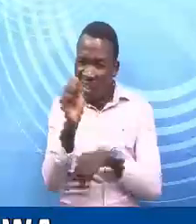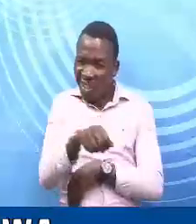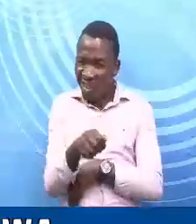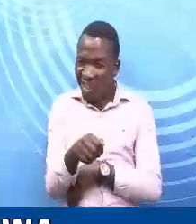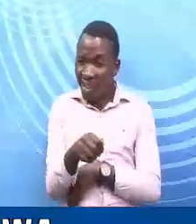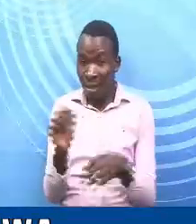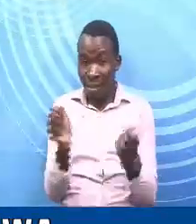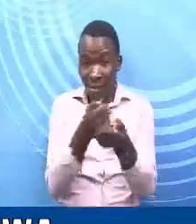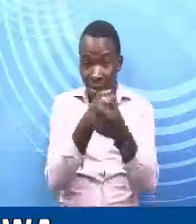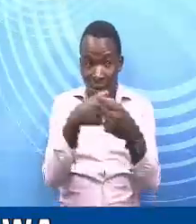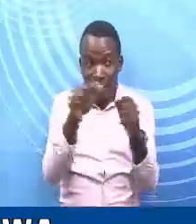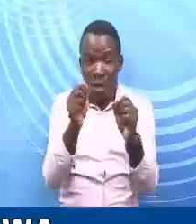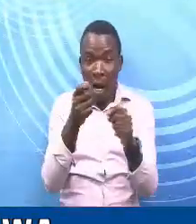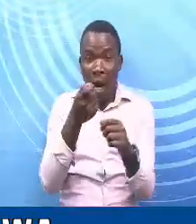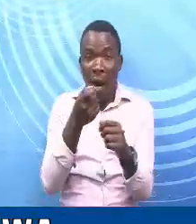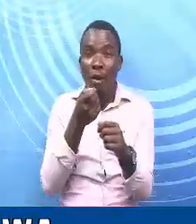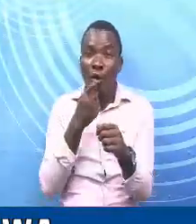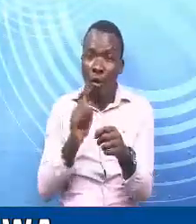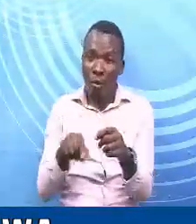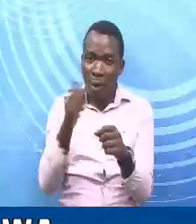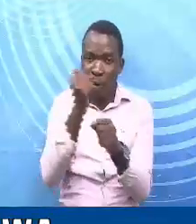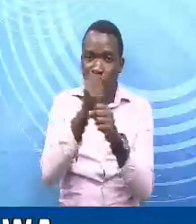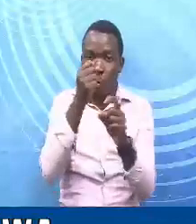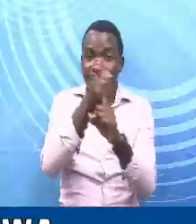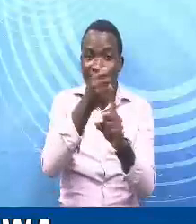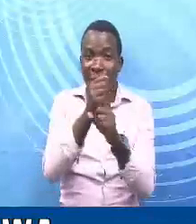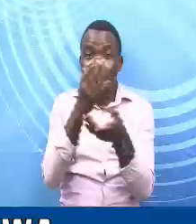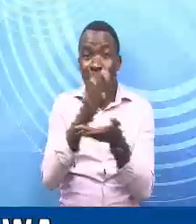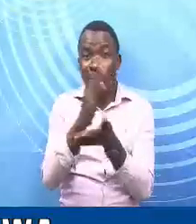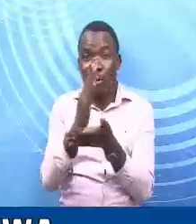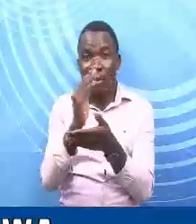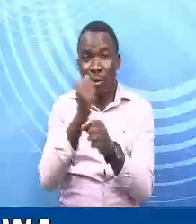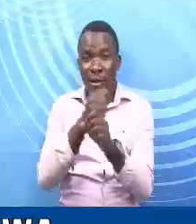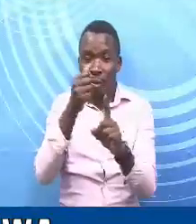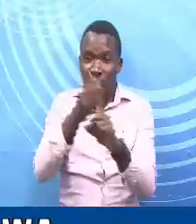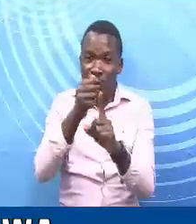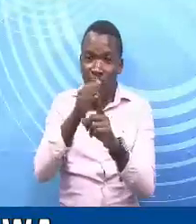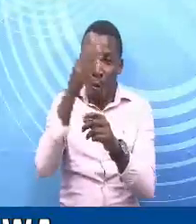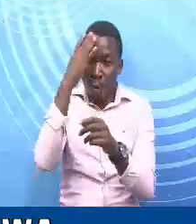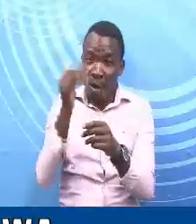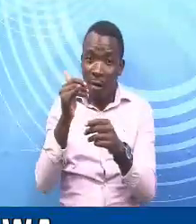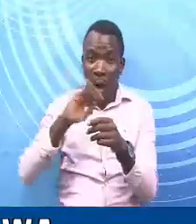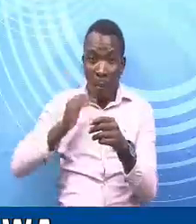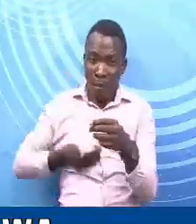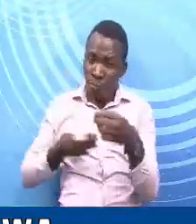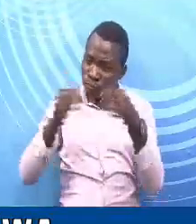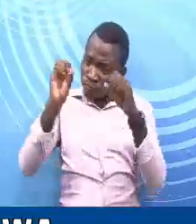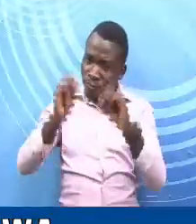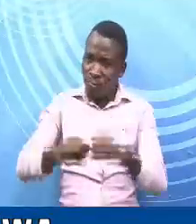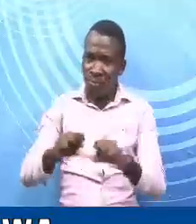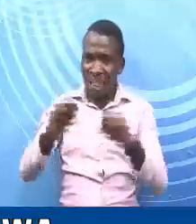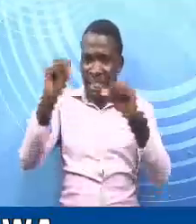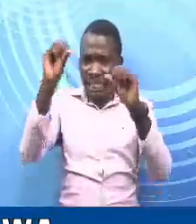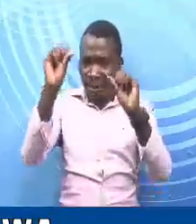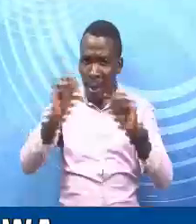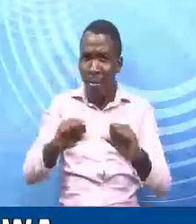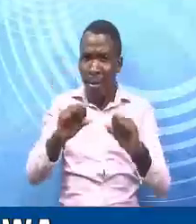ntago byashoboka gomba kutuvugira bose mukatuvugira ko abagore batumereye nabi ntago ari beza ntari beza ubu